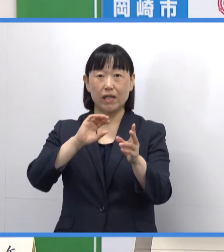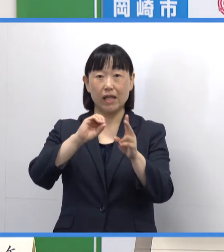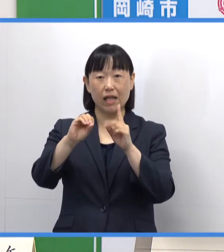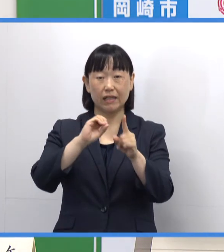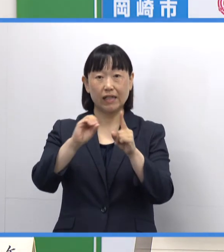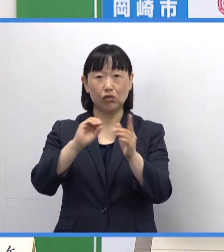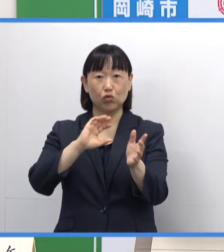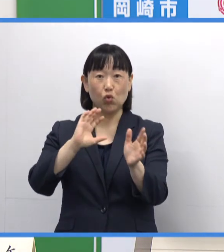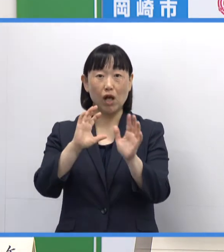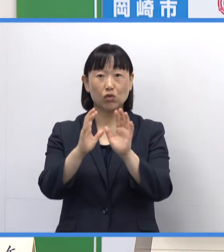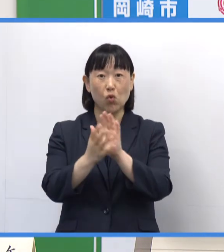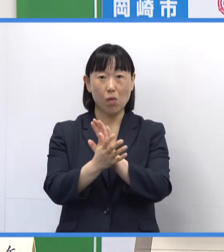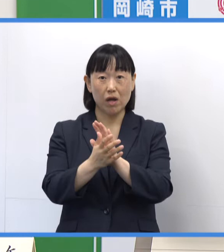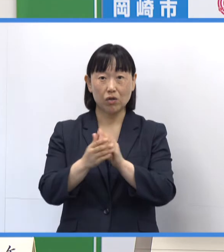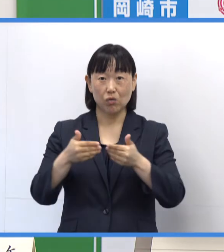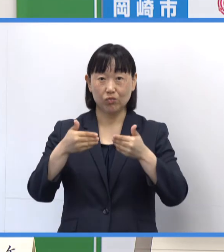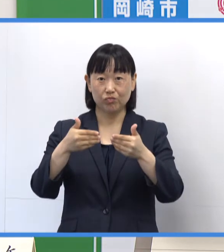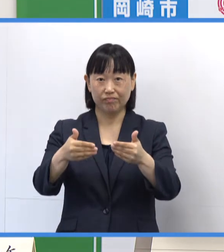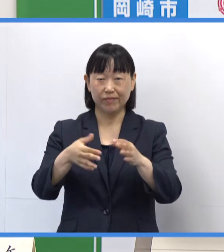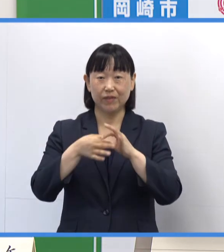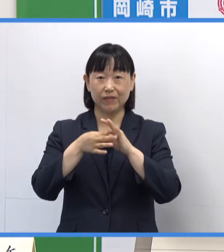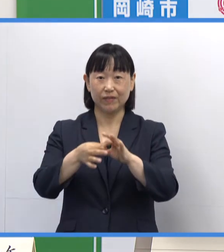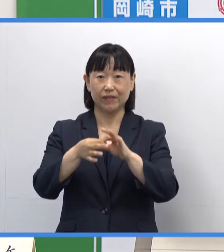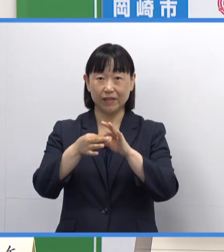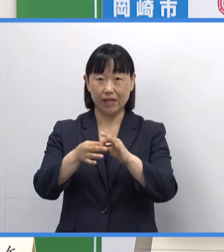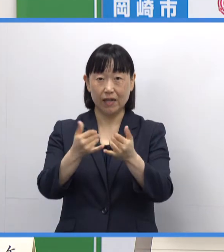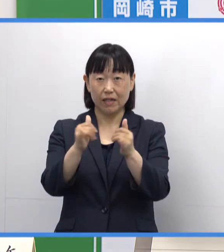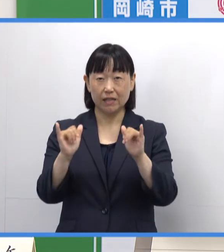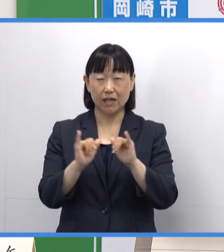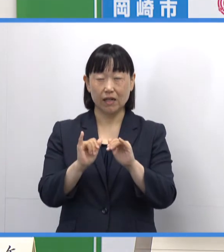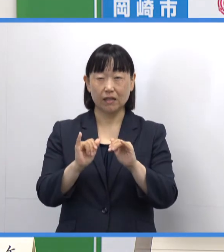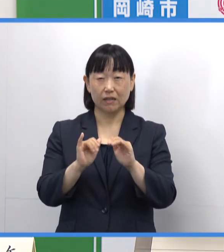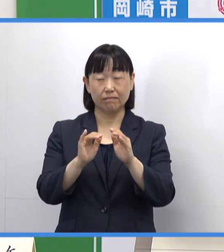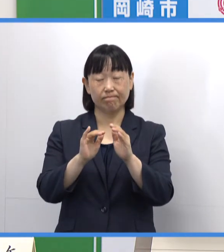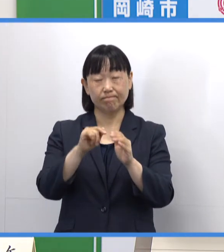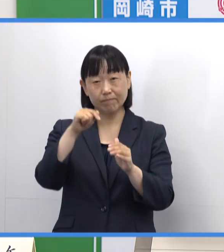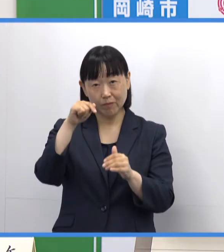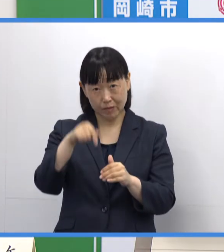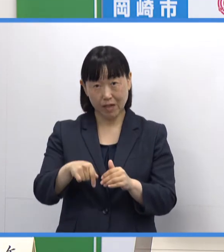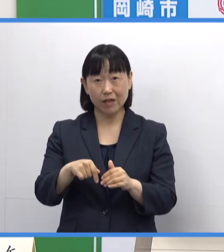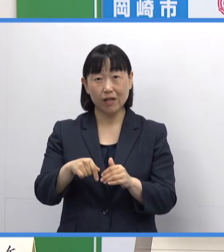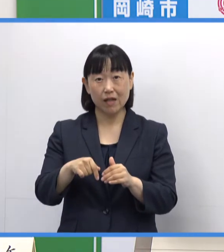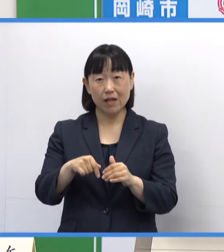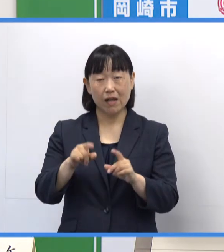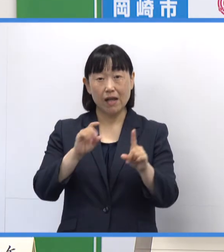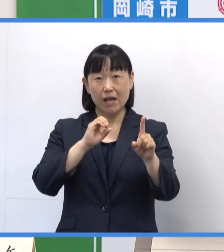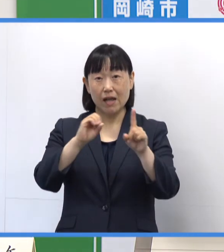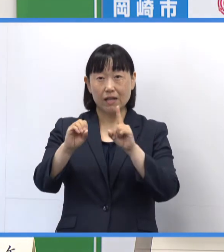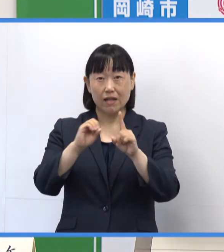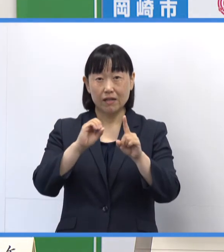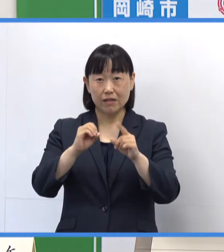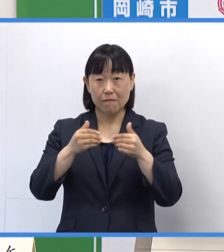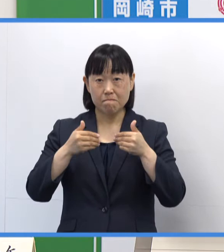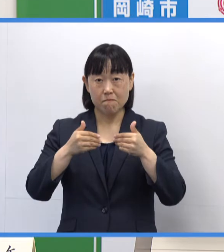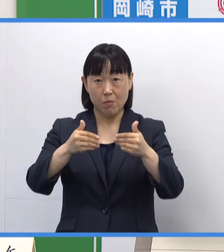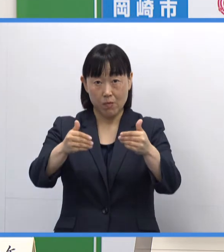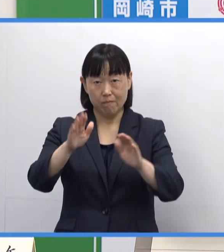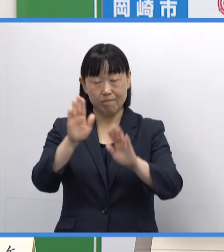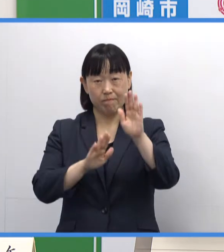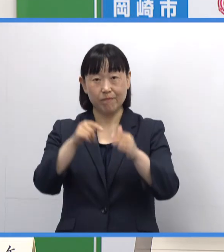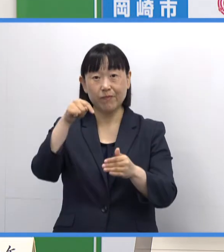てということでございますが、社会全体のデジタル化に向けた取り組みが一層加速していく中、本市におい